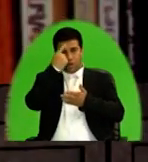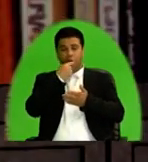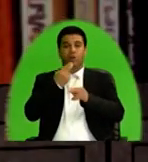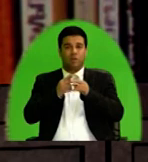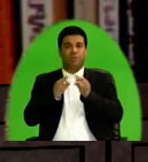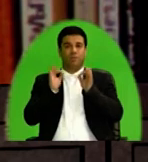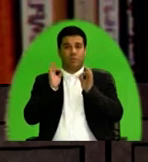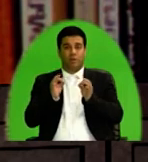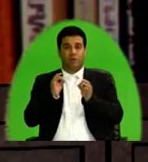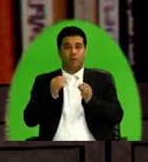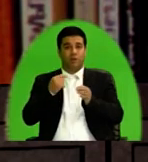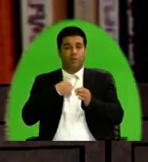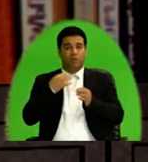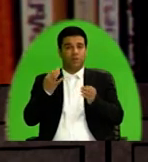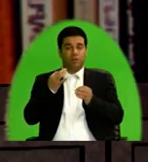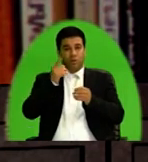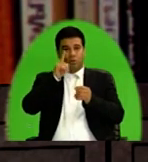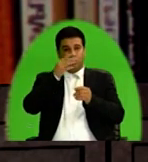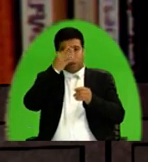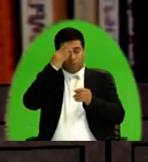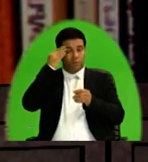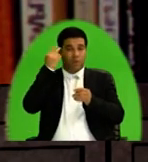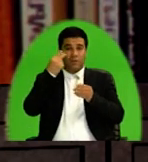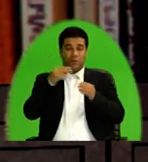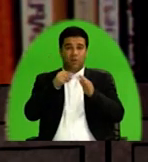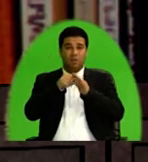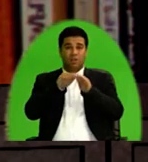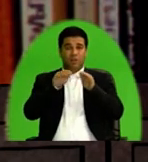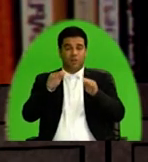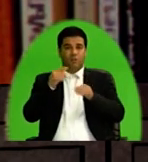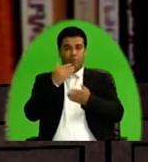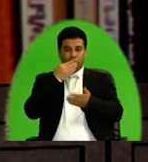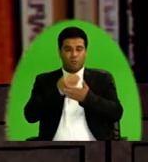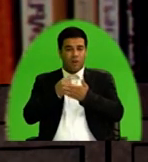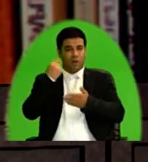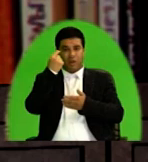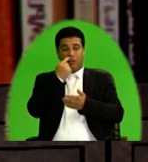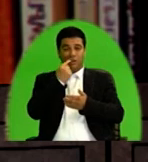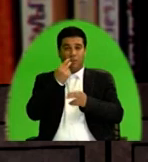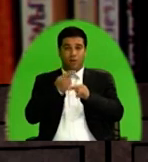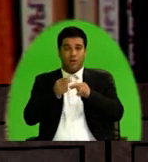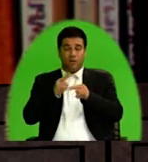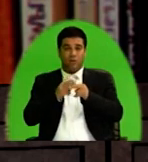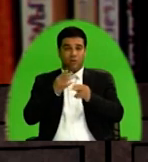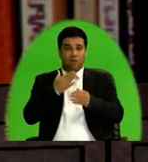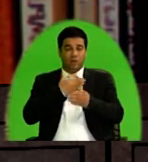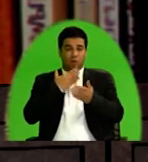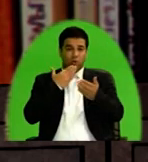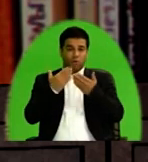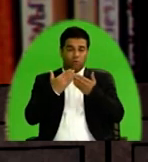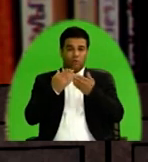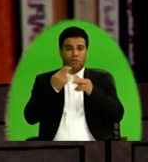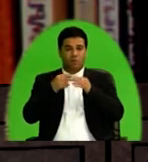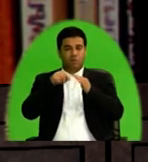это правильно. Нам никогда не нужно забывать, что дети – это в первую очередь личность, и поэтому наше отношение и